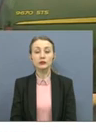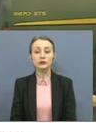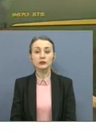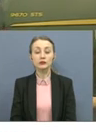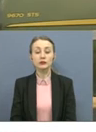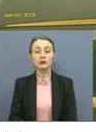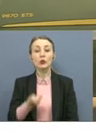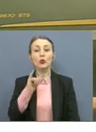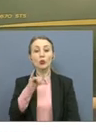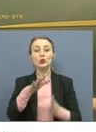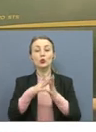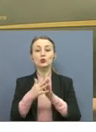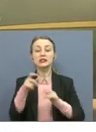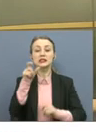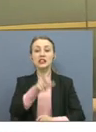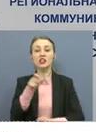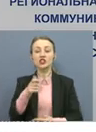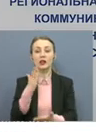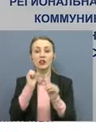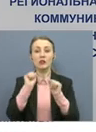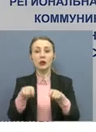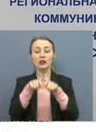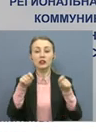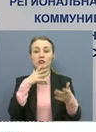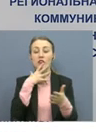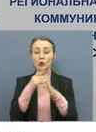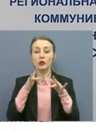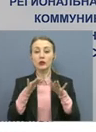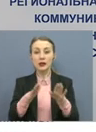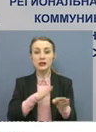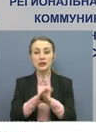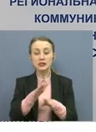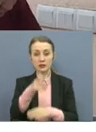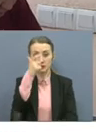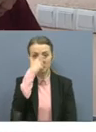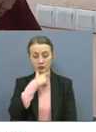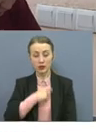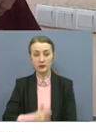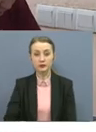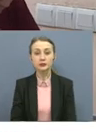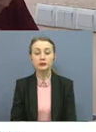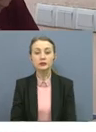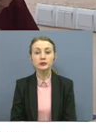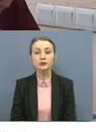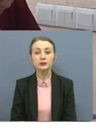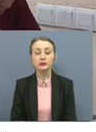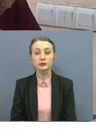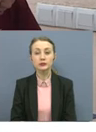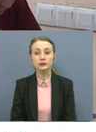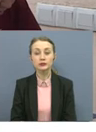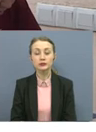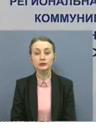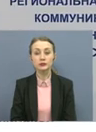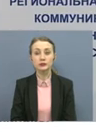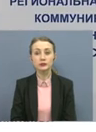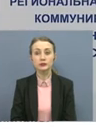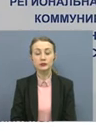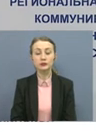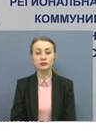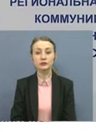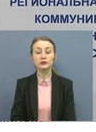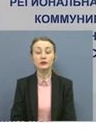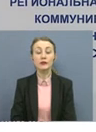ауданның экономикалық өсімі тұрақты. Атбасар ауданы 2019 жылы нәтижелі макроэкономикалық көрсеткіштермен аяқтады.